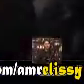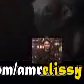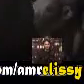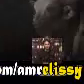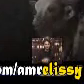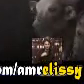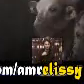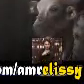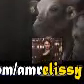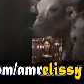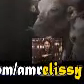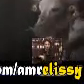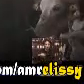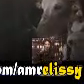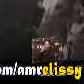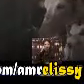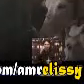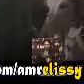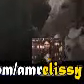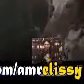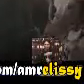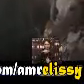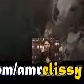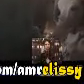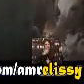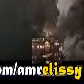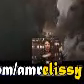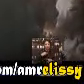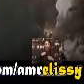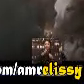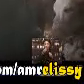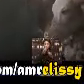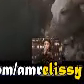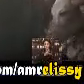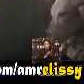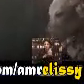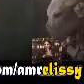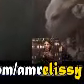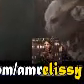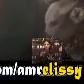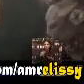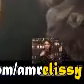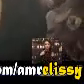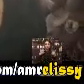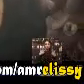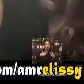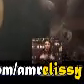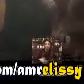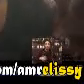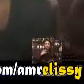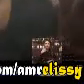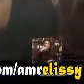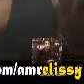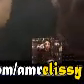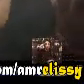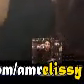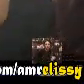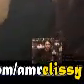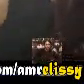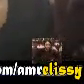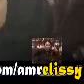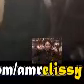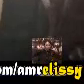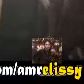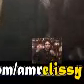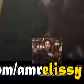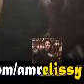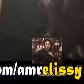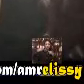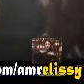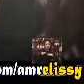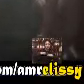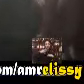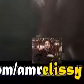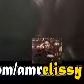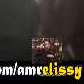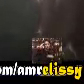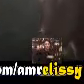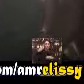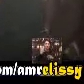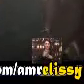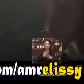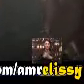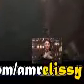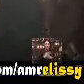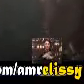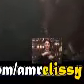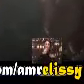انا صاحبه ايتام وما لقيتش اوكلهم، واشكرهم جدا جدا اللي هيدوني جاموس عشر عشان